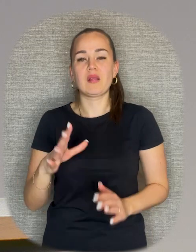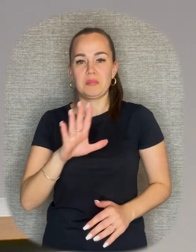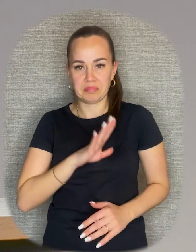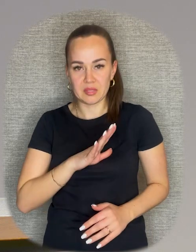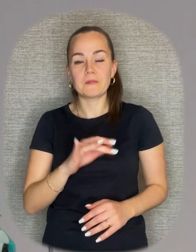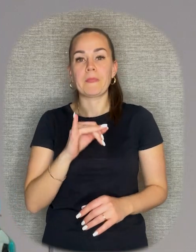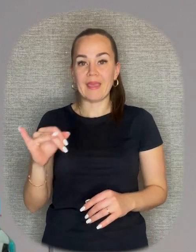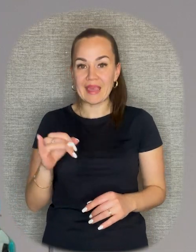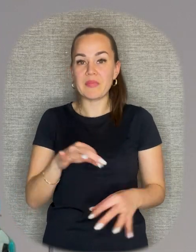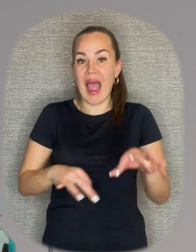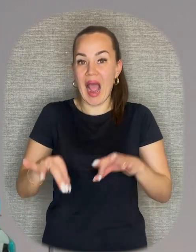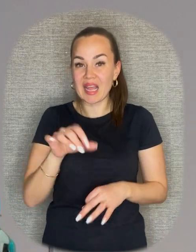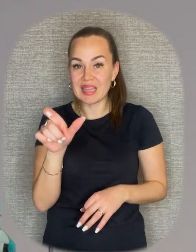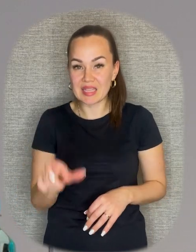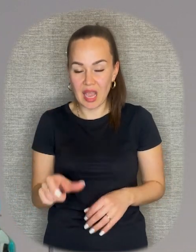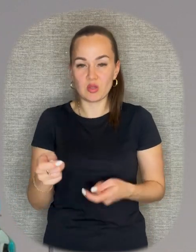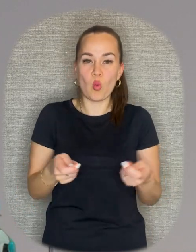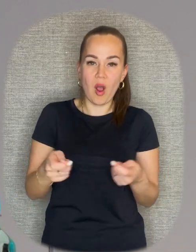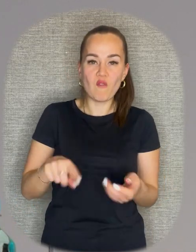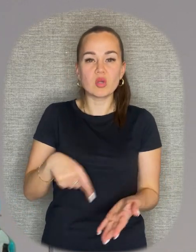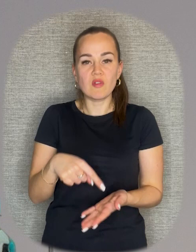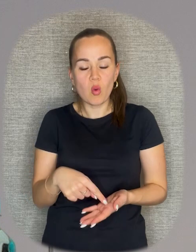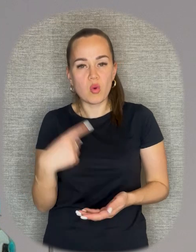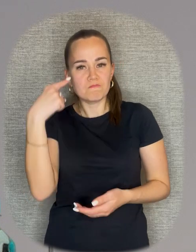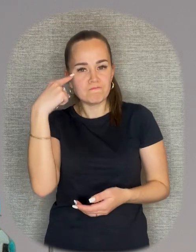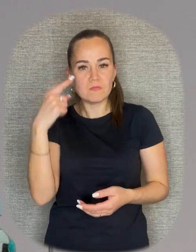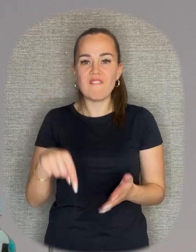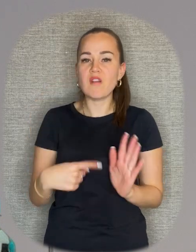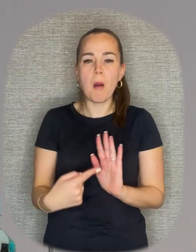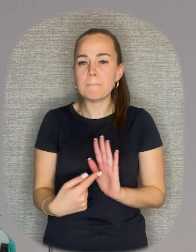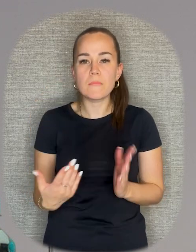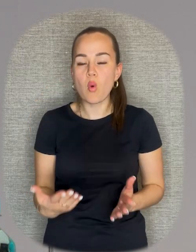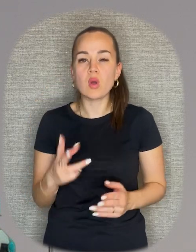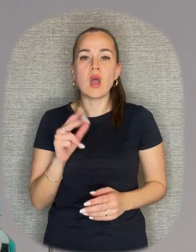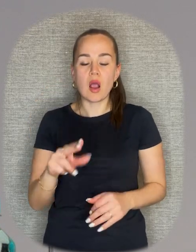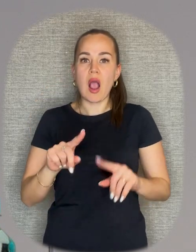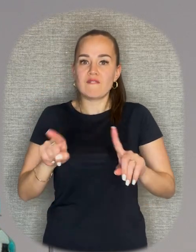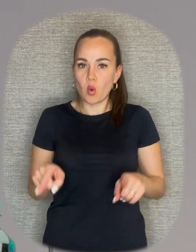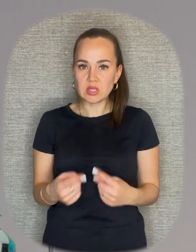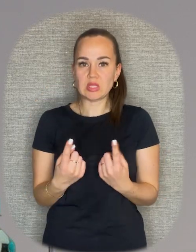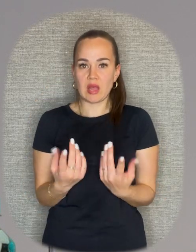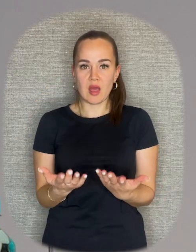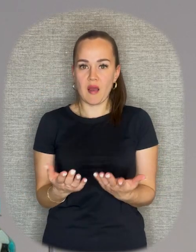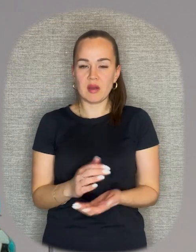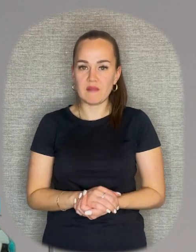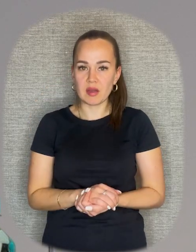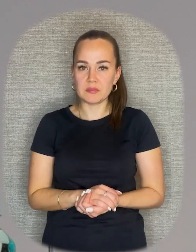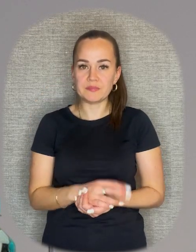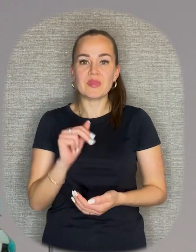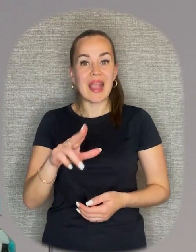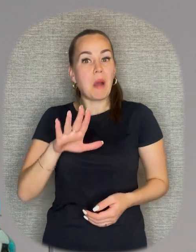коррективы и тогда перед архитекторами перед руководством города встал принципиальный вопрос А как